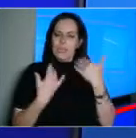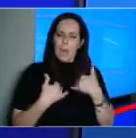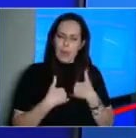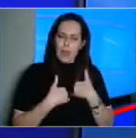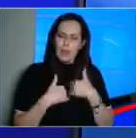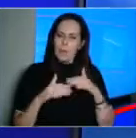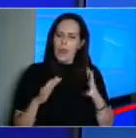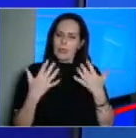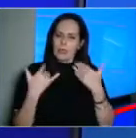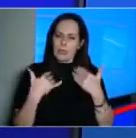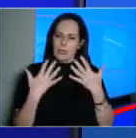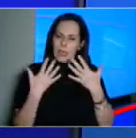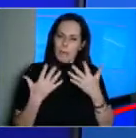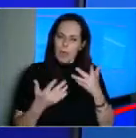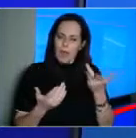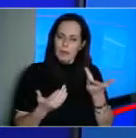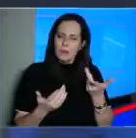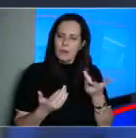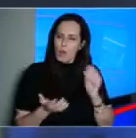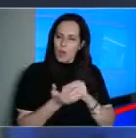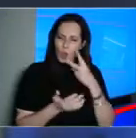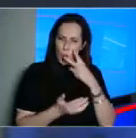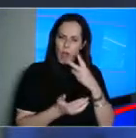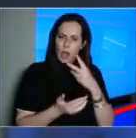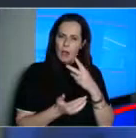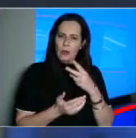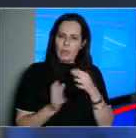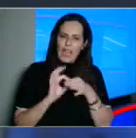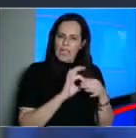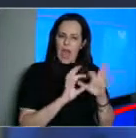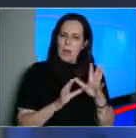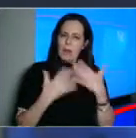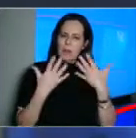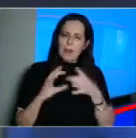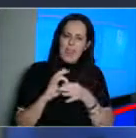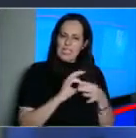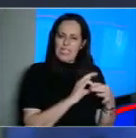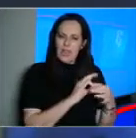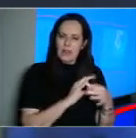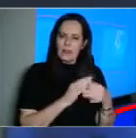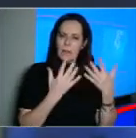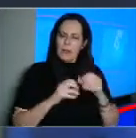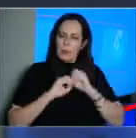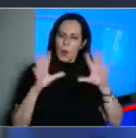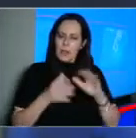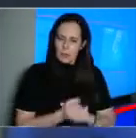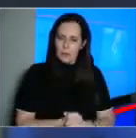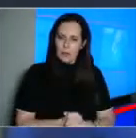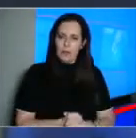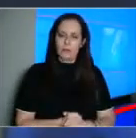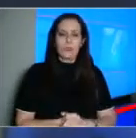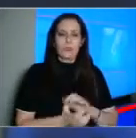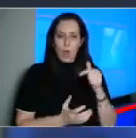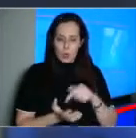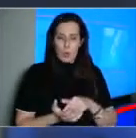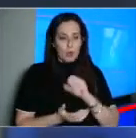מה, ספרי לקהל הצופים שעוד לא ראה את הסדרה, על מה מדברת הסדרה, ומתי היא מוקרנת וכו' וכו'. טוב, אז קודם